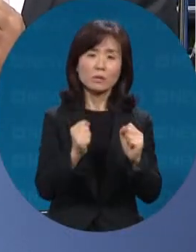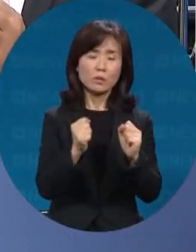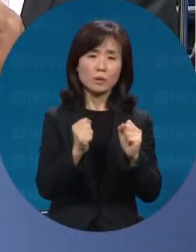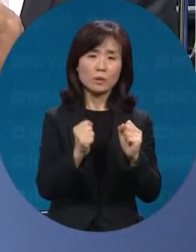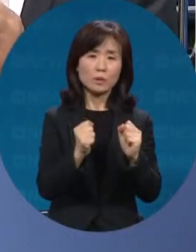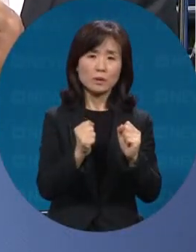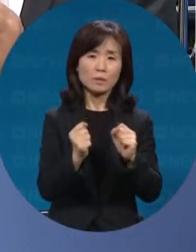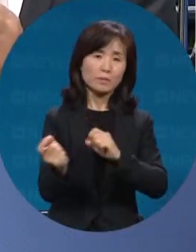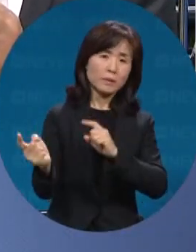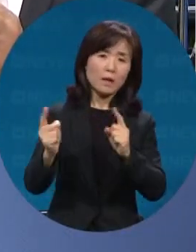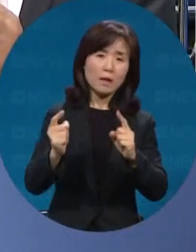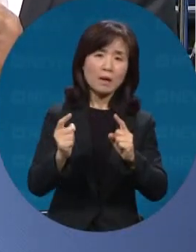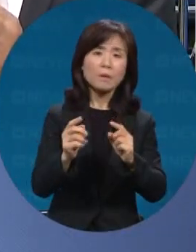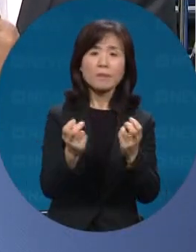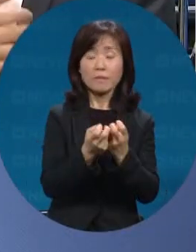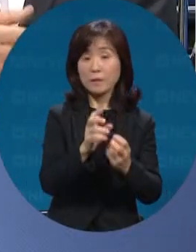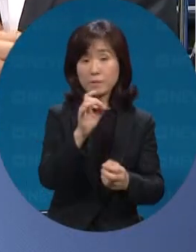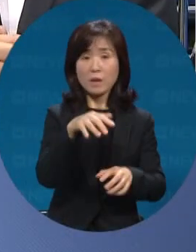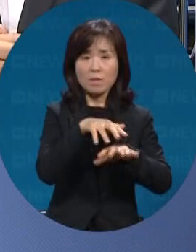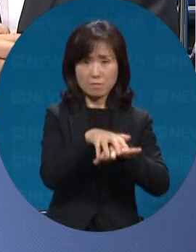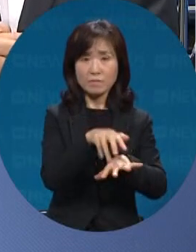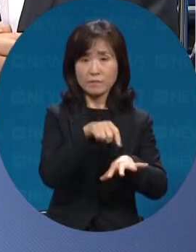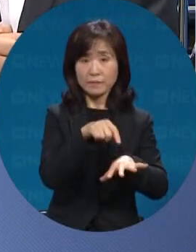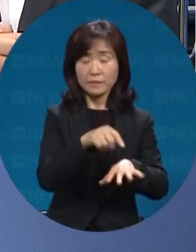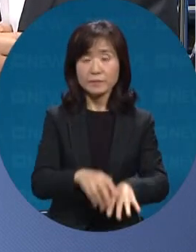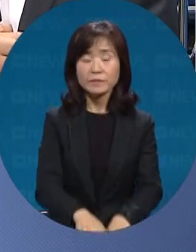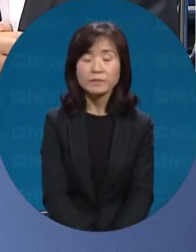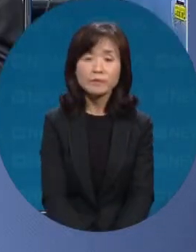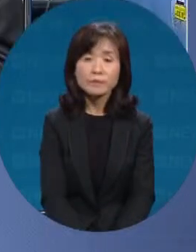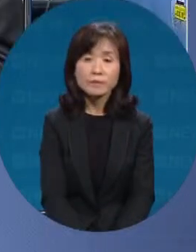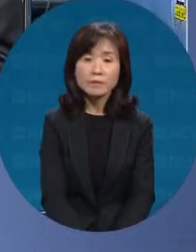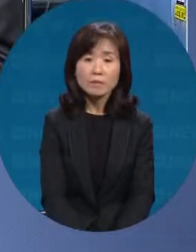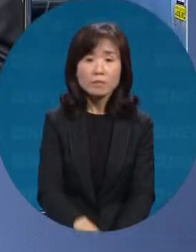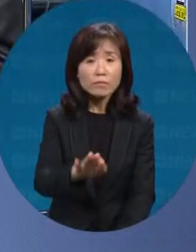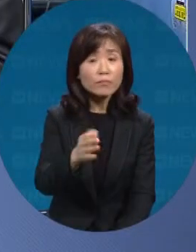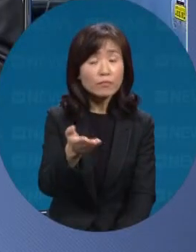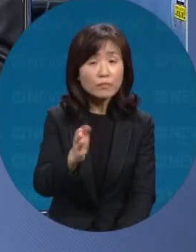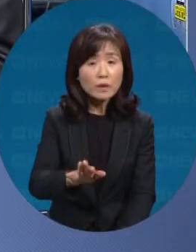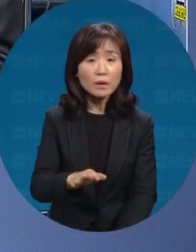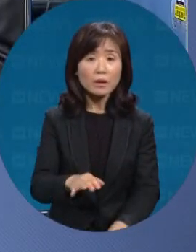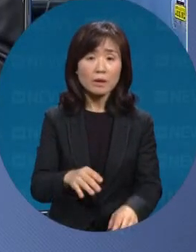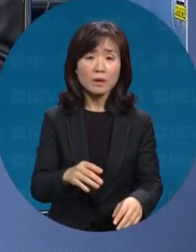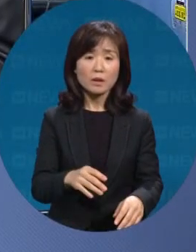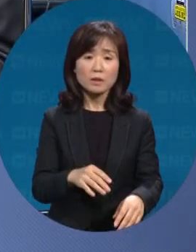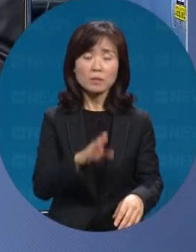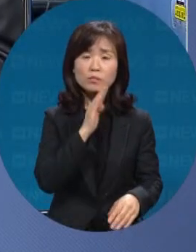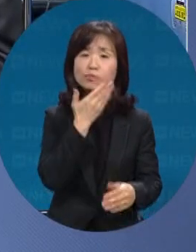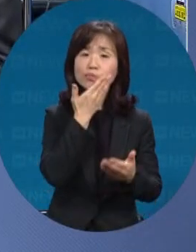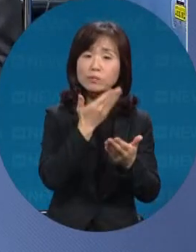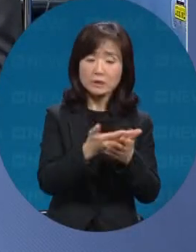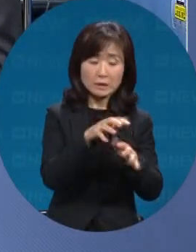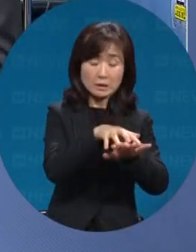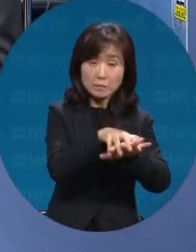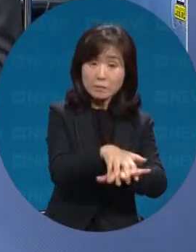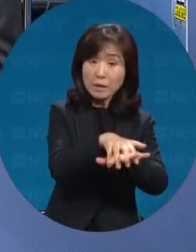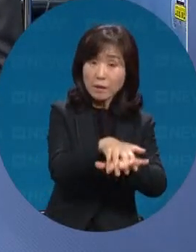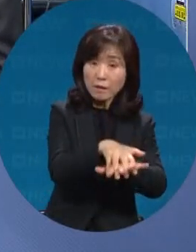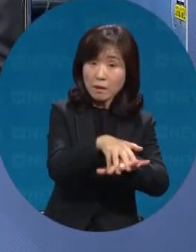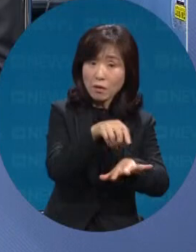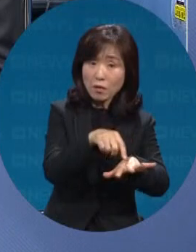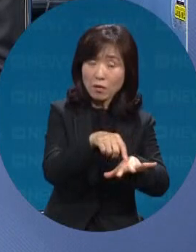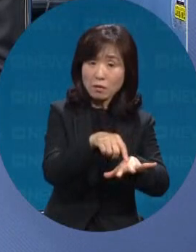높일 수 있는 유일한 방법입니다. 그런데요, 위원장님, 이렇게 중요한